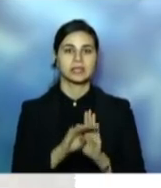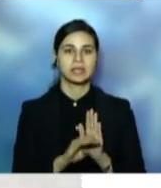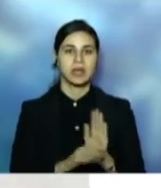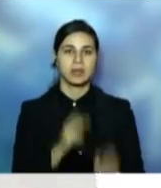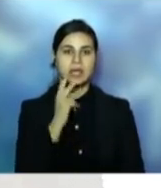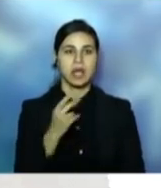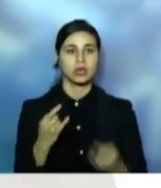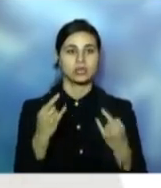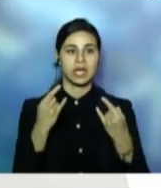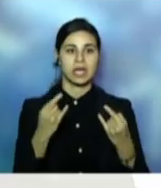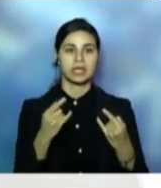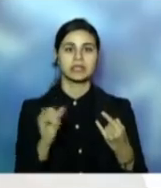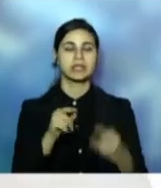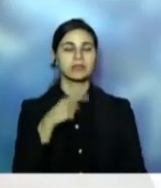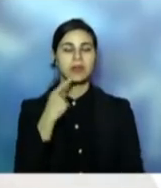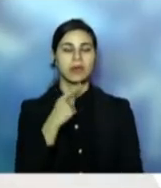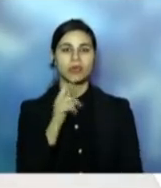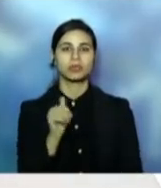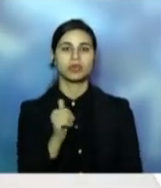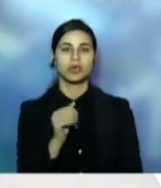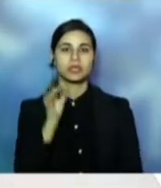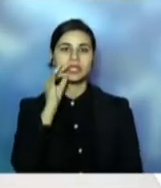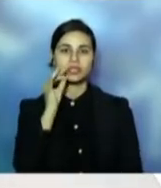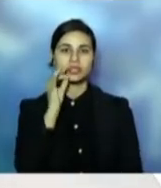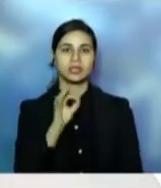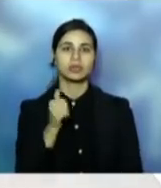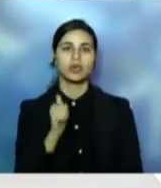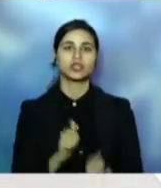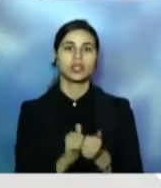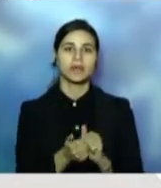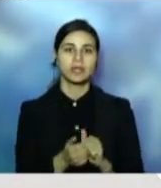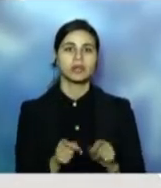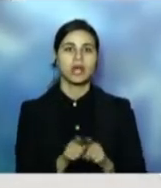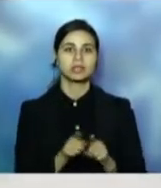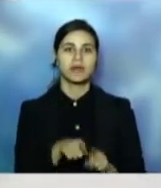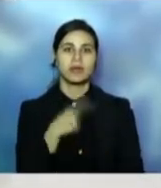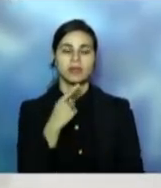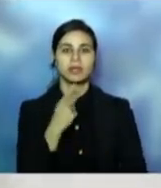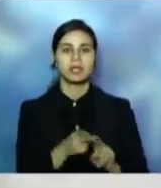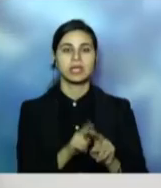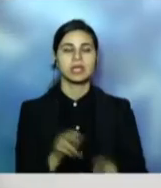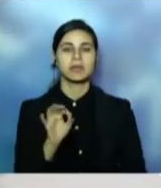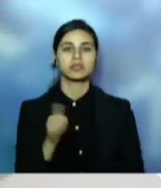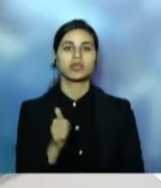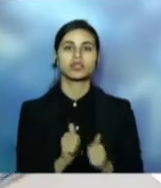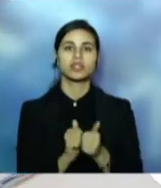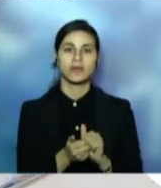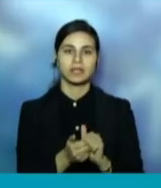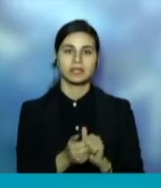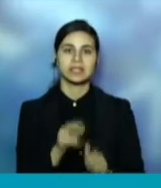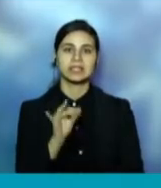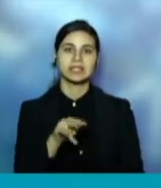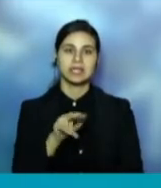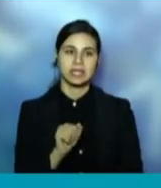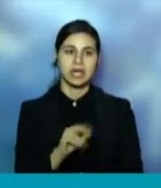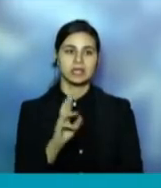ნახოს ეკრანზე, სადაც ლაპარაკია როგორც ნახშირწყლები როგორ ჩავანაცვლოთ, ასევე ლაპარაკია იმაზე, როგორ ჩავანაცვლოთ